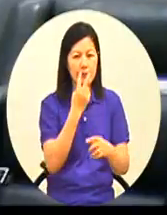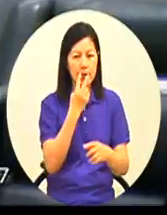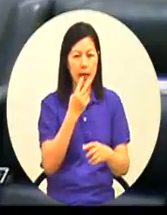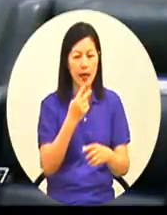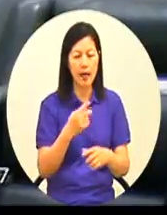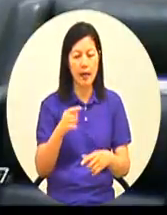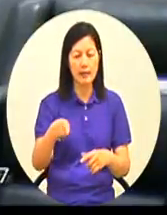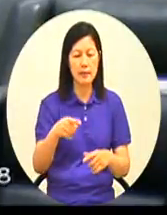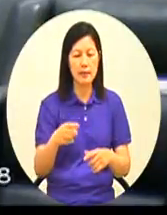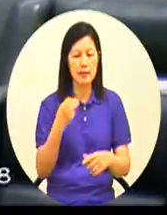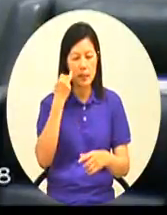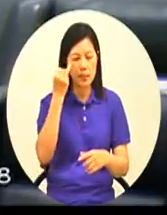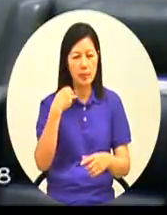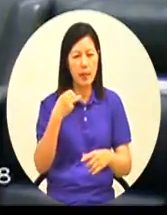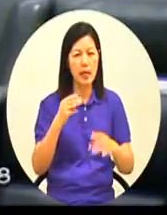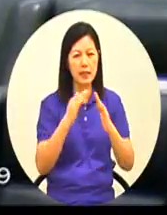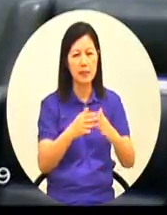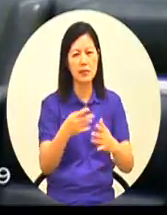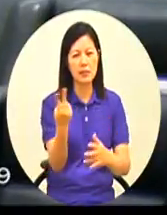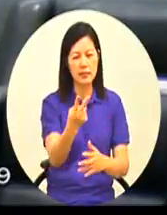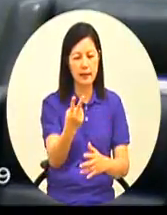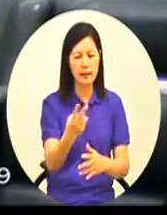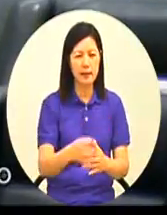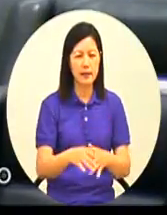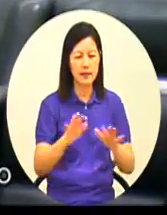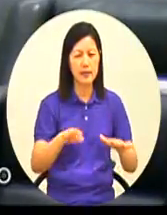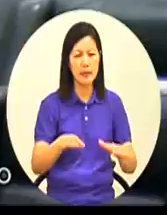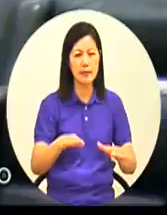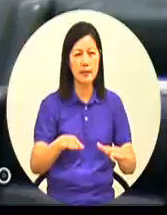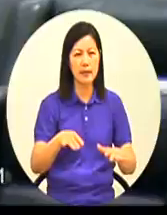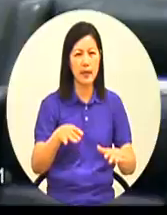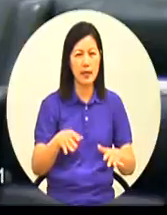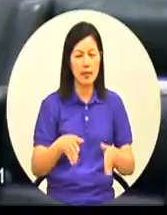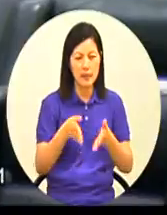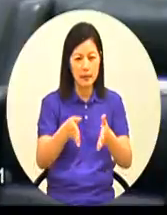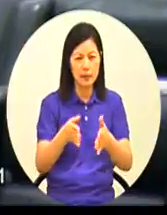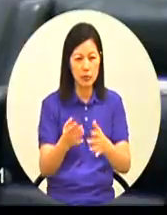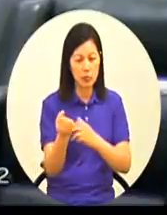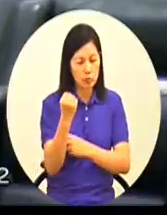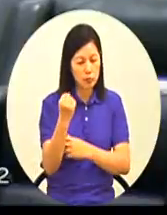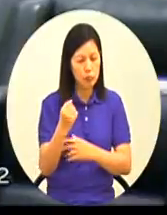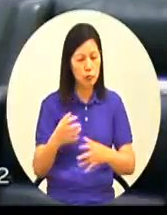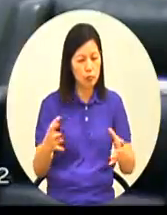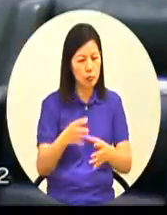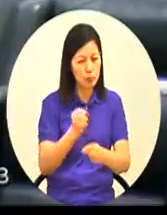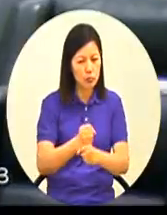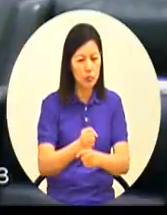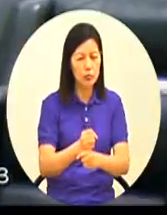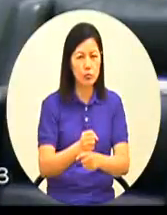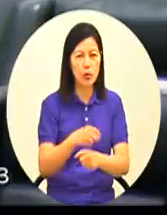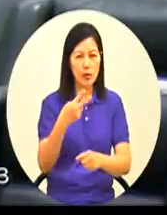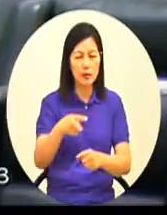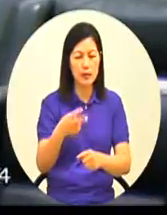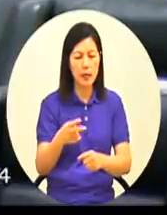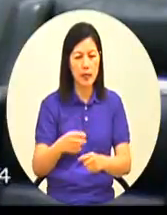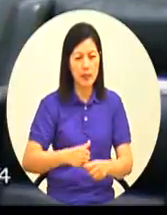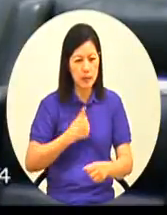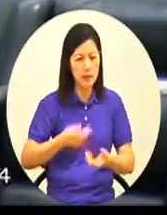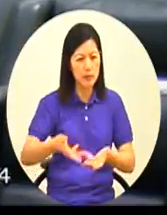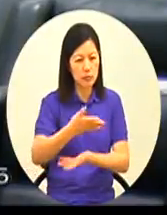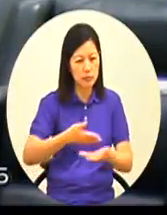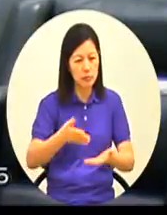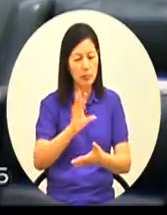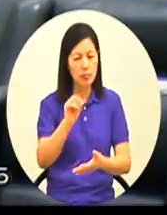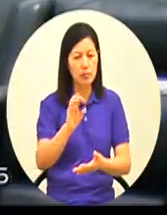姐妹市，那还有没有其他的城市目前正努力，哦，可能有合作的空间？那第二个，有没有更实质的交流？